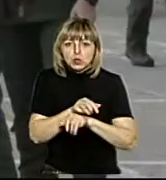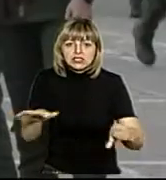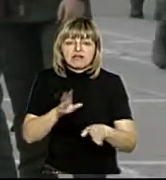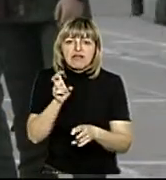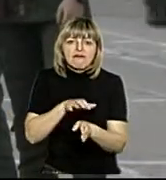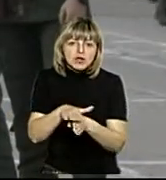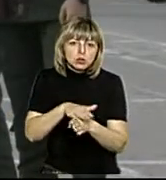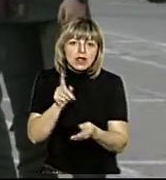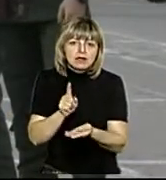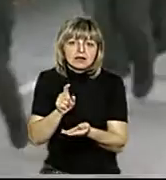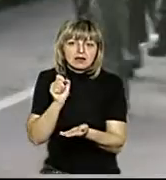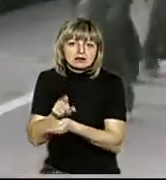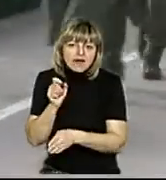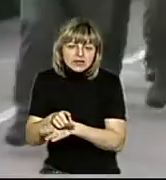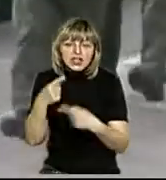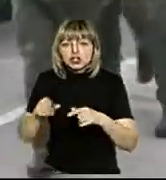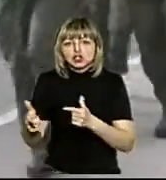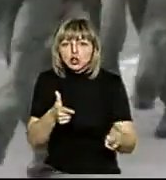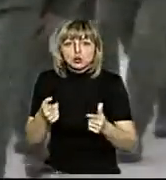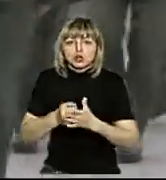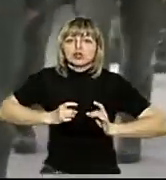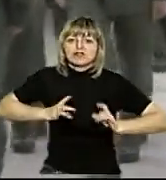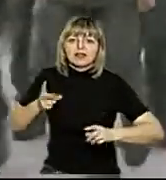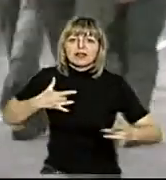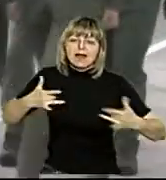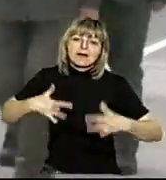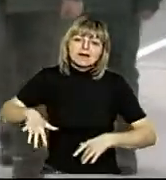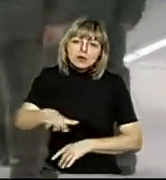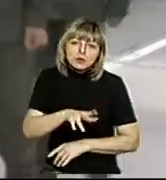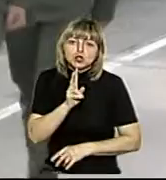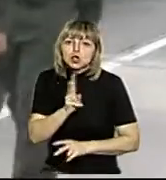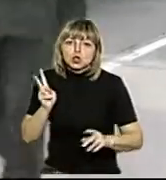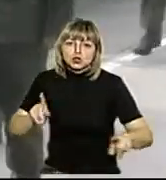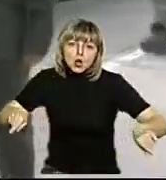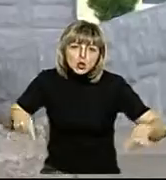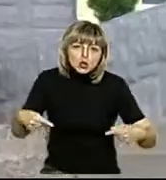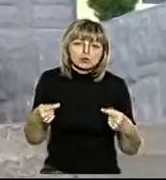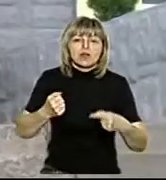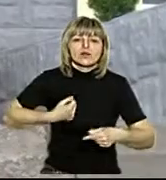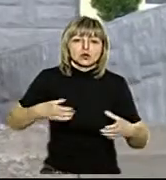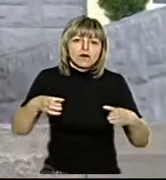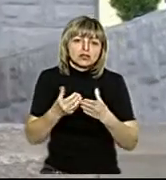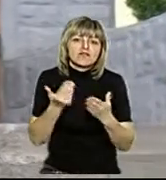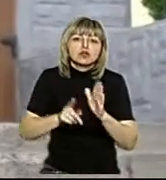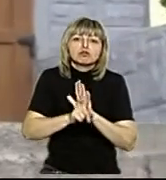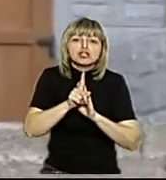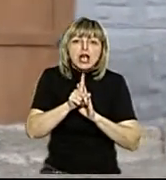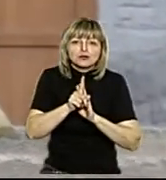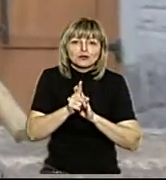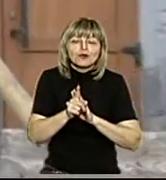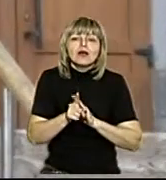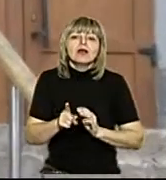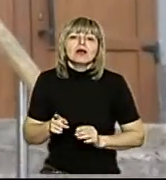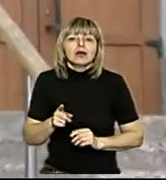виконання завдань. Інші готуються до урочистостей на театральному майдані. Один із тих, хто розбудовував військову частину від початку її створення –